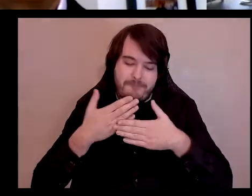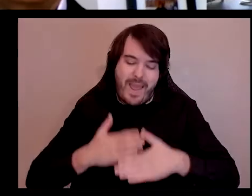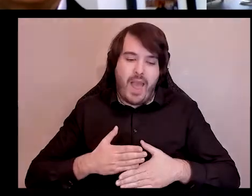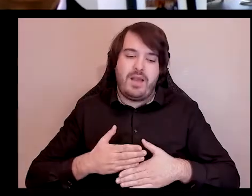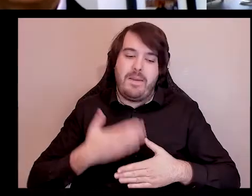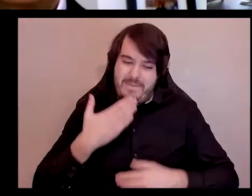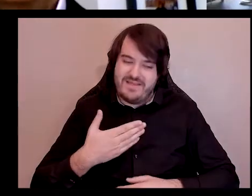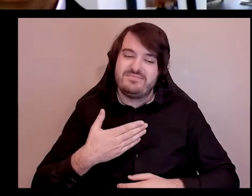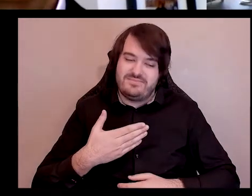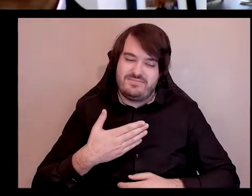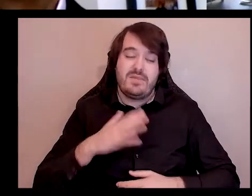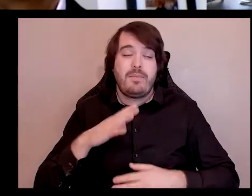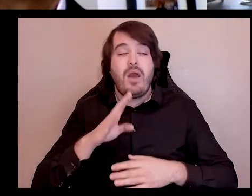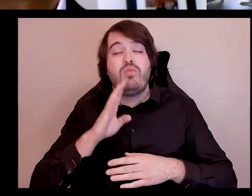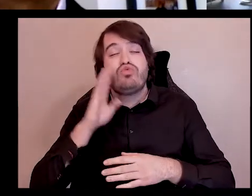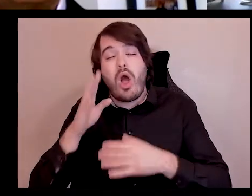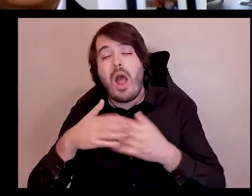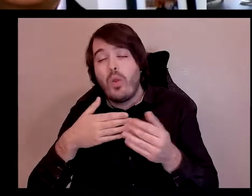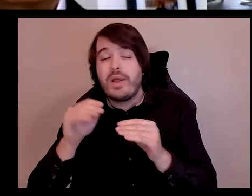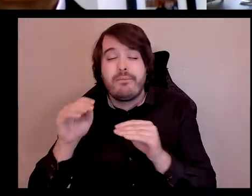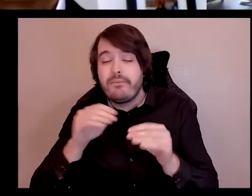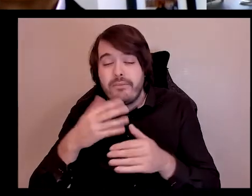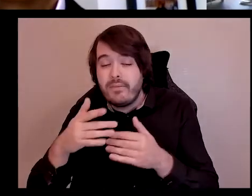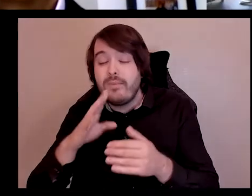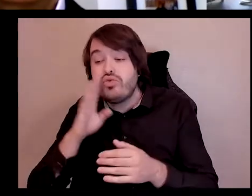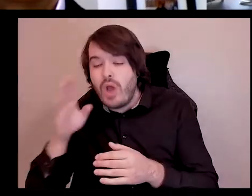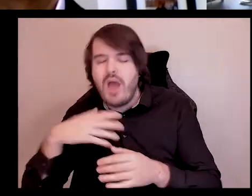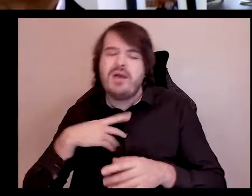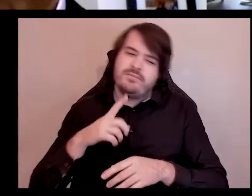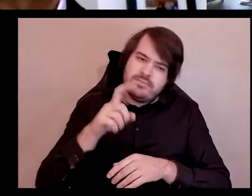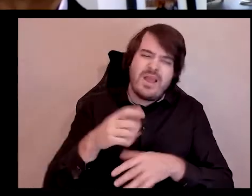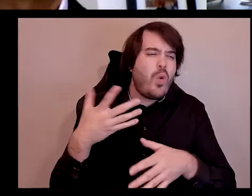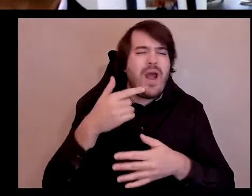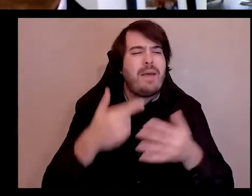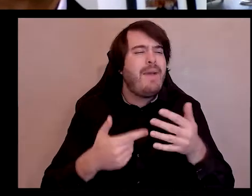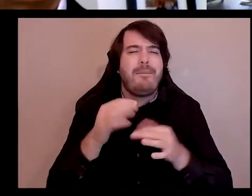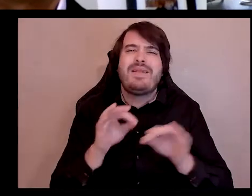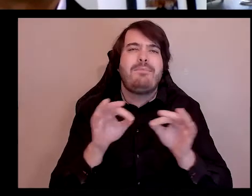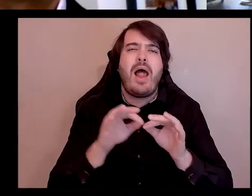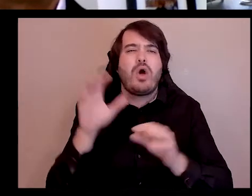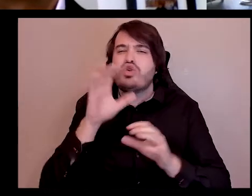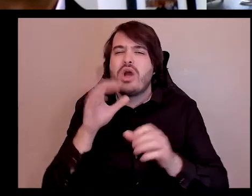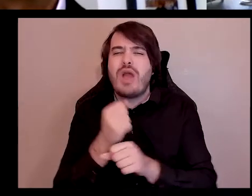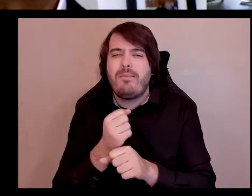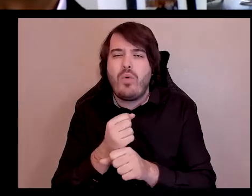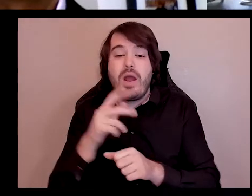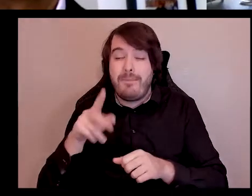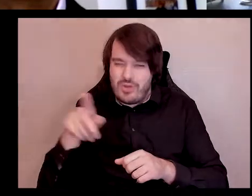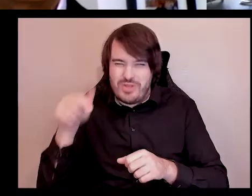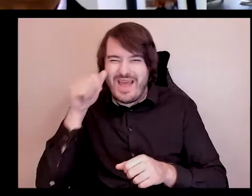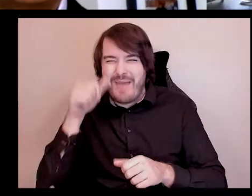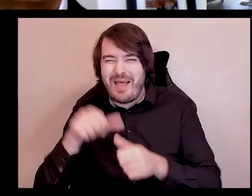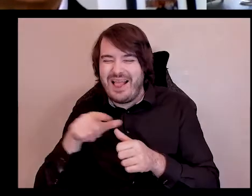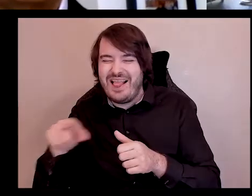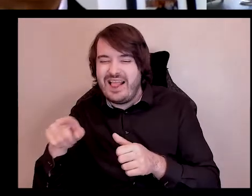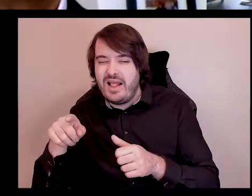une première annonce et qui est « se préparer ». Et je repose la question un petit peu plus tard dans l'atelier. Voulez-vous me dire quel est